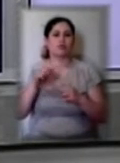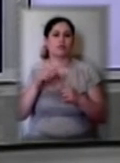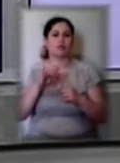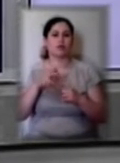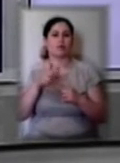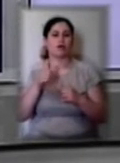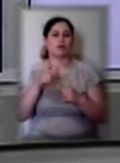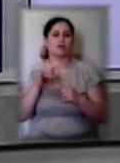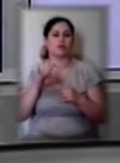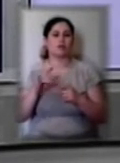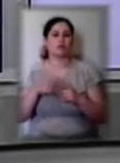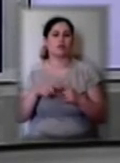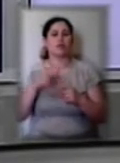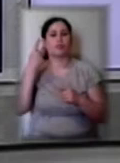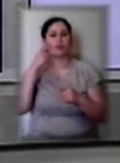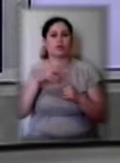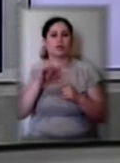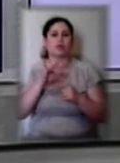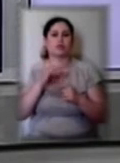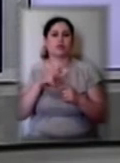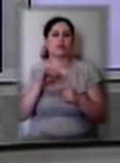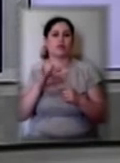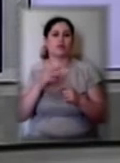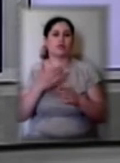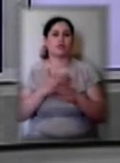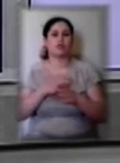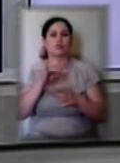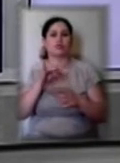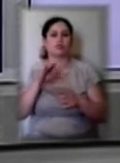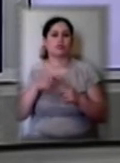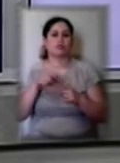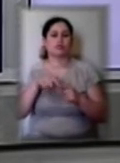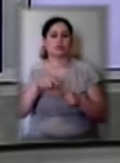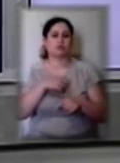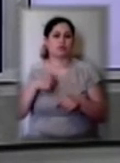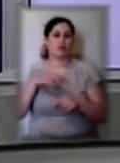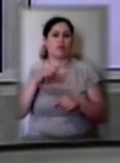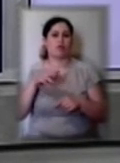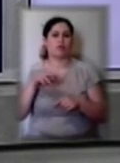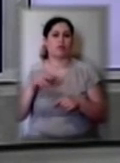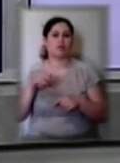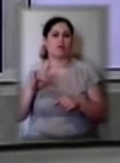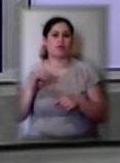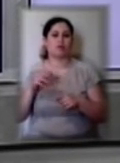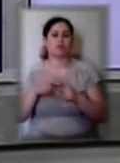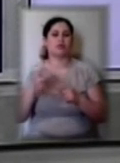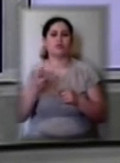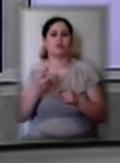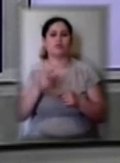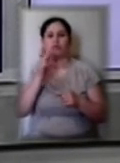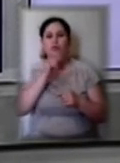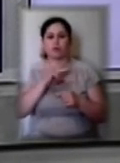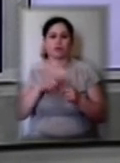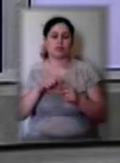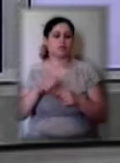а організував Олексій Левін, помічник-консультант депутата тієї самої облради. Обидва свою причетність до злочину